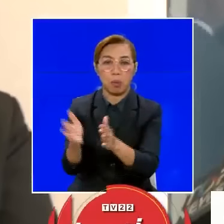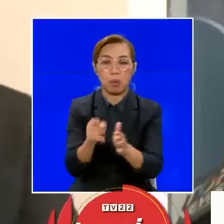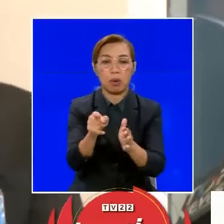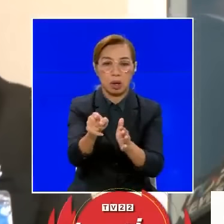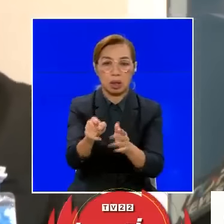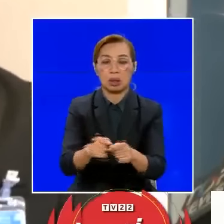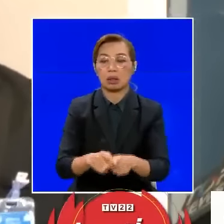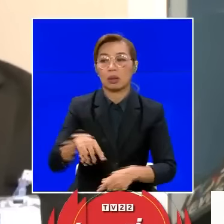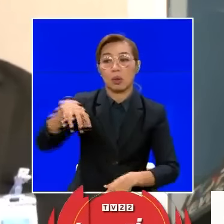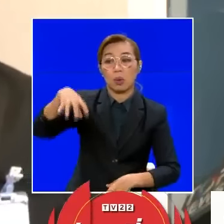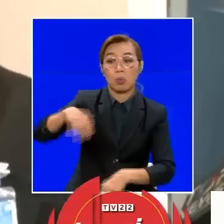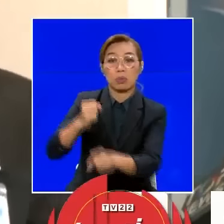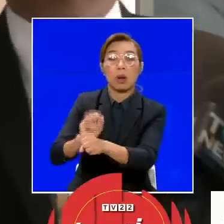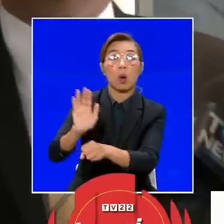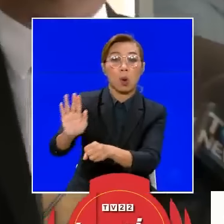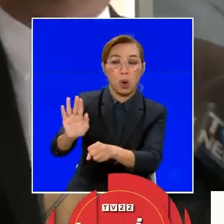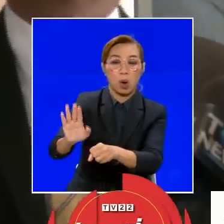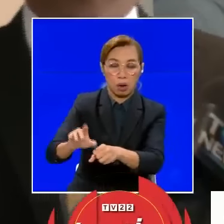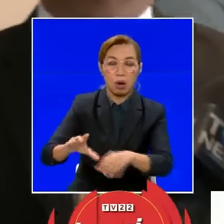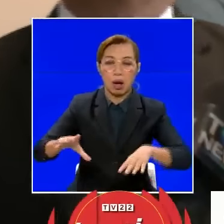ระต่อกัน